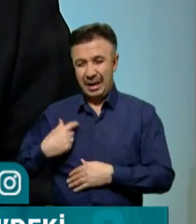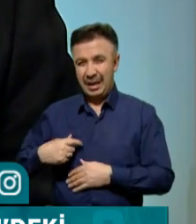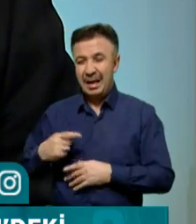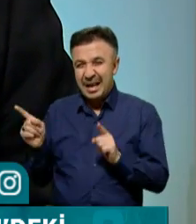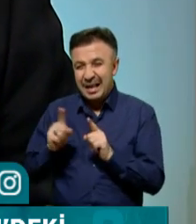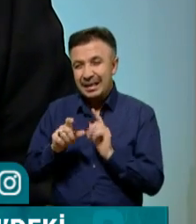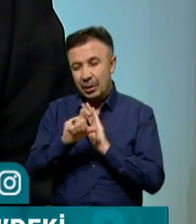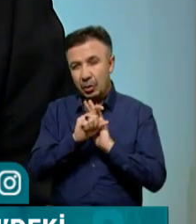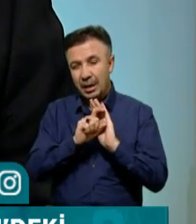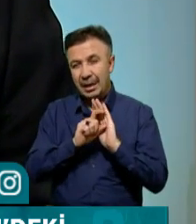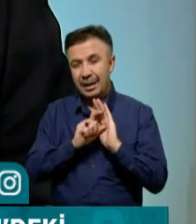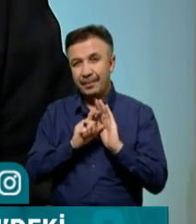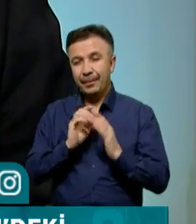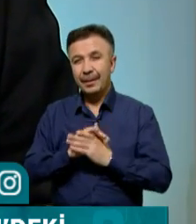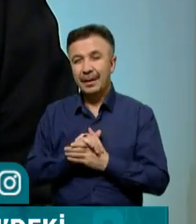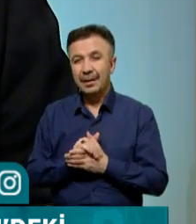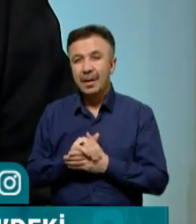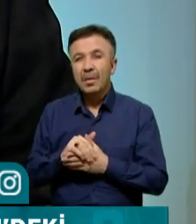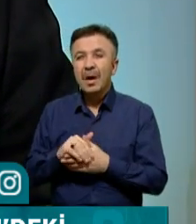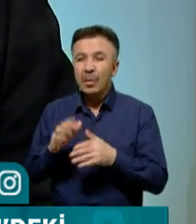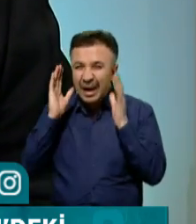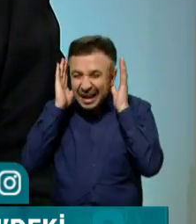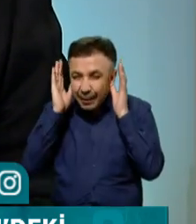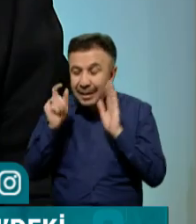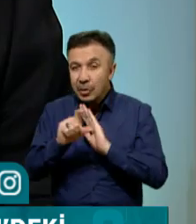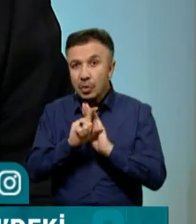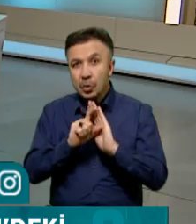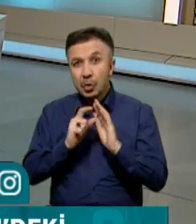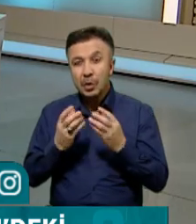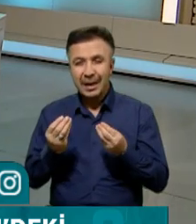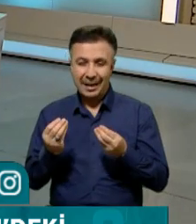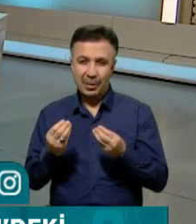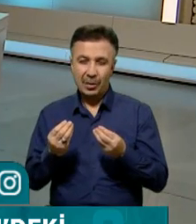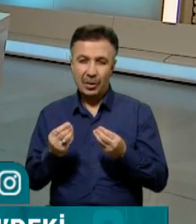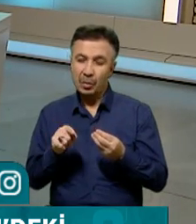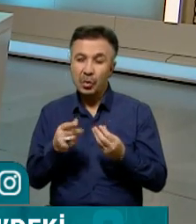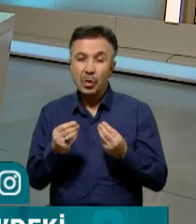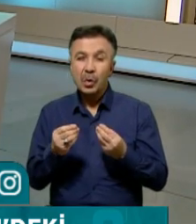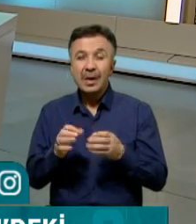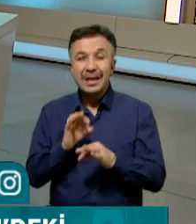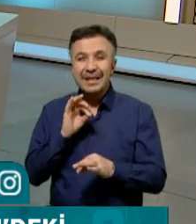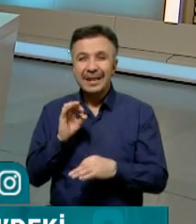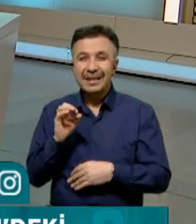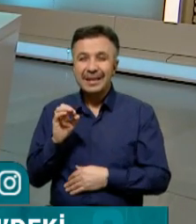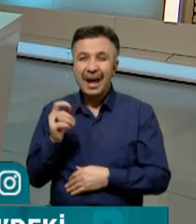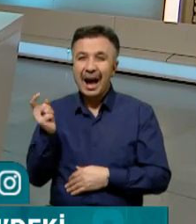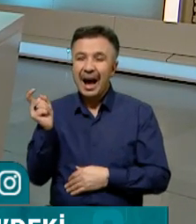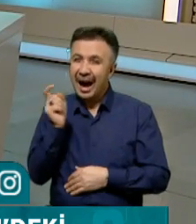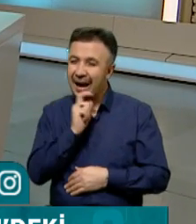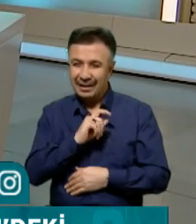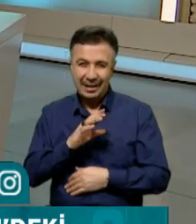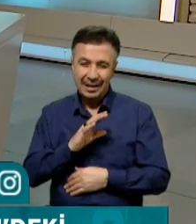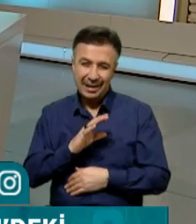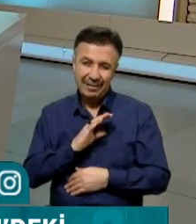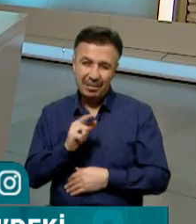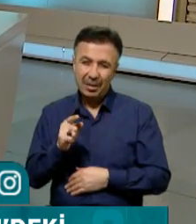halkımız bunlara zaten kısa sureler ne diyor? Namaz suresi evet. diyor. Ve çok insan da burada yanılıyor. Yani sanki namaz da bunların